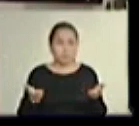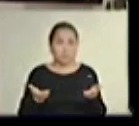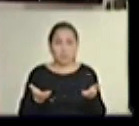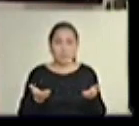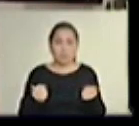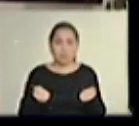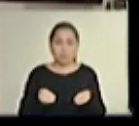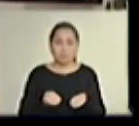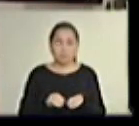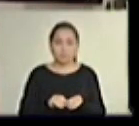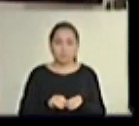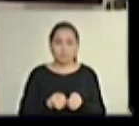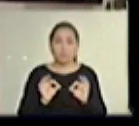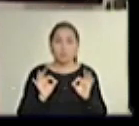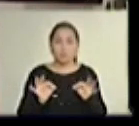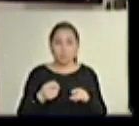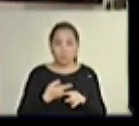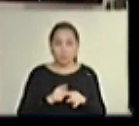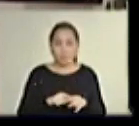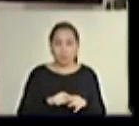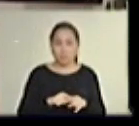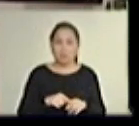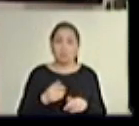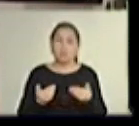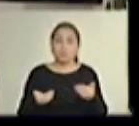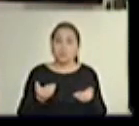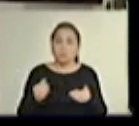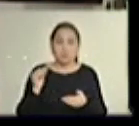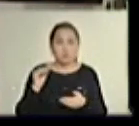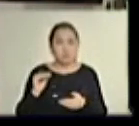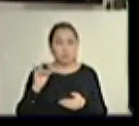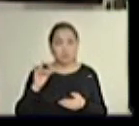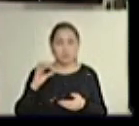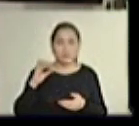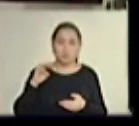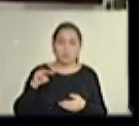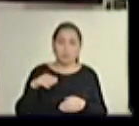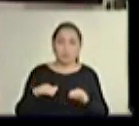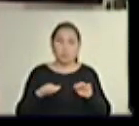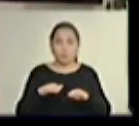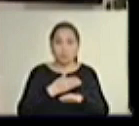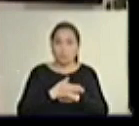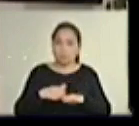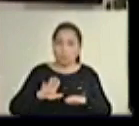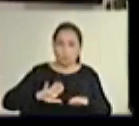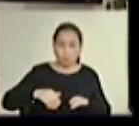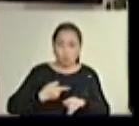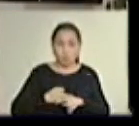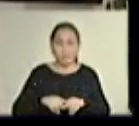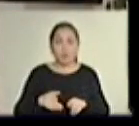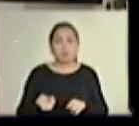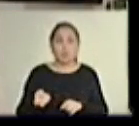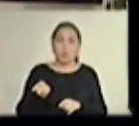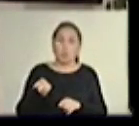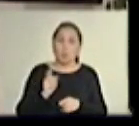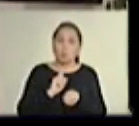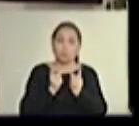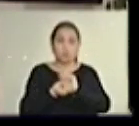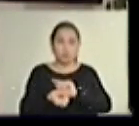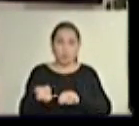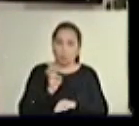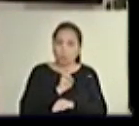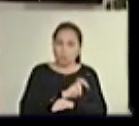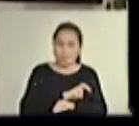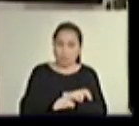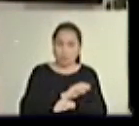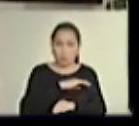edi? To'g'ri, agar jismni muvozanat holatidan chetga chiqarilgandan so'ng uni oldingi holatiga qaytaradigan